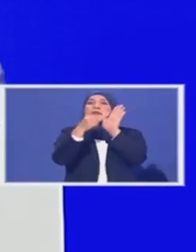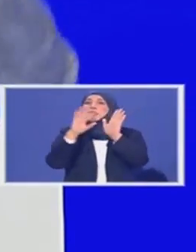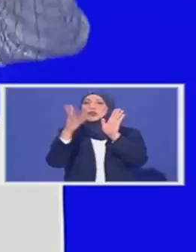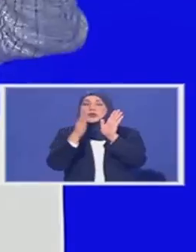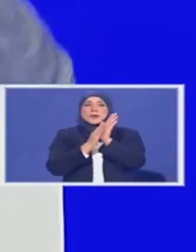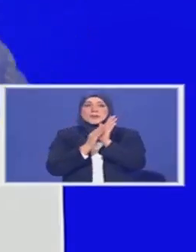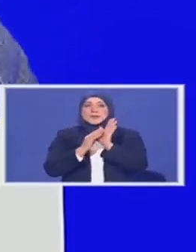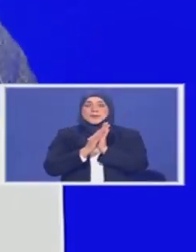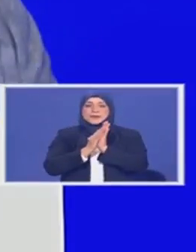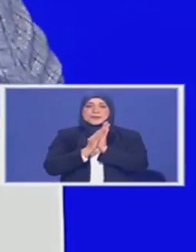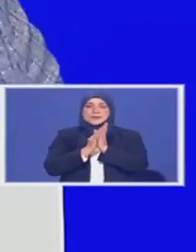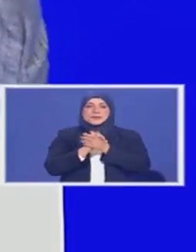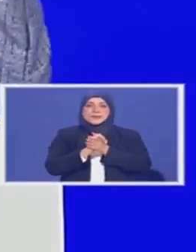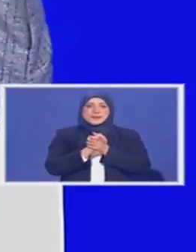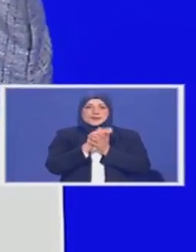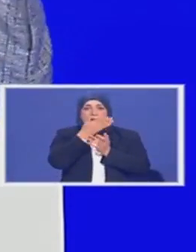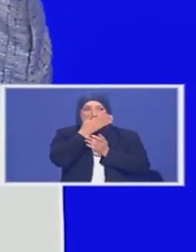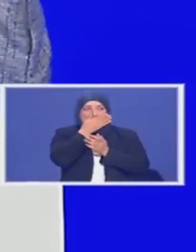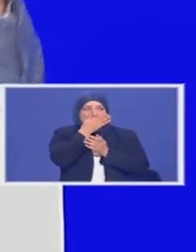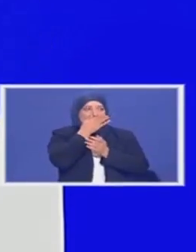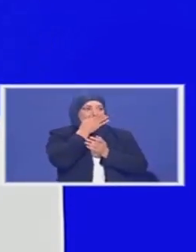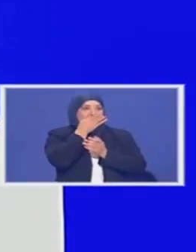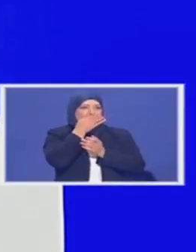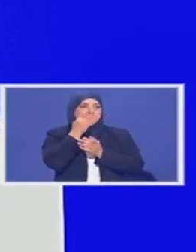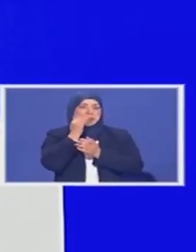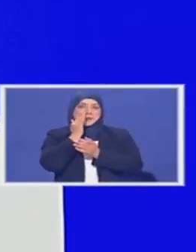يحط فيها سامحوني ما ثم شوية حس أي.